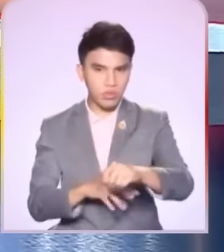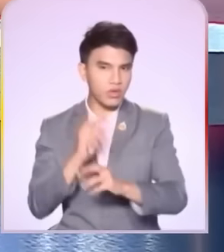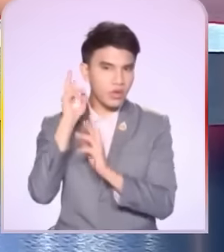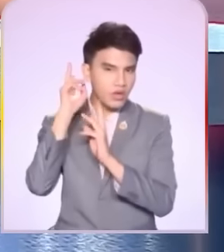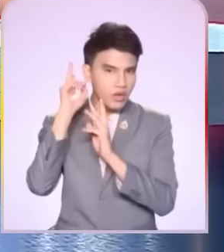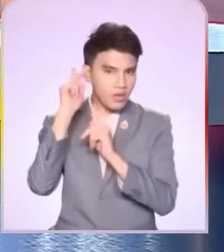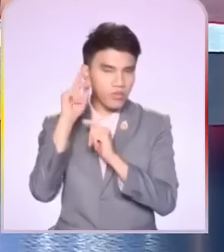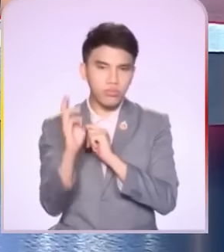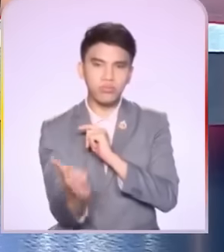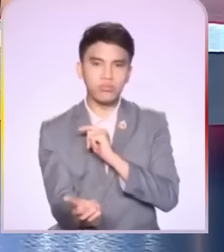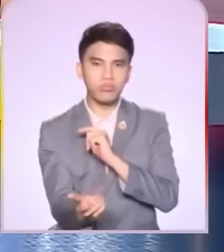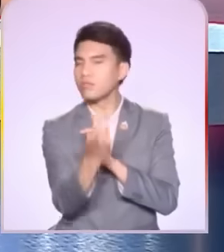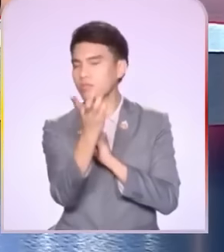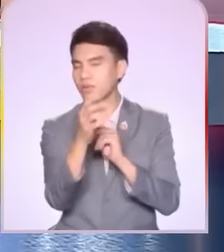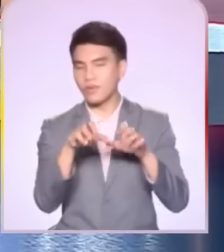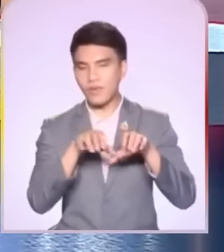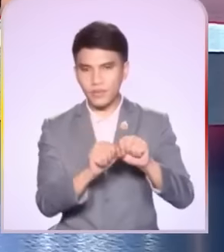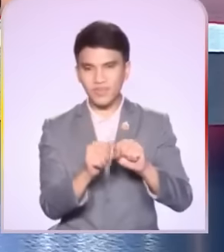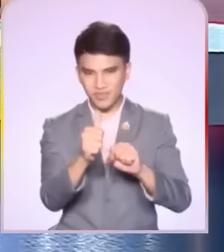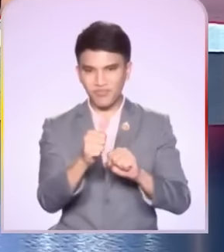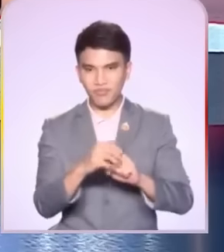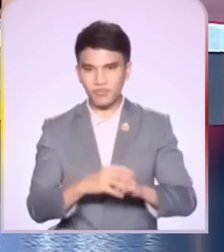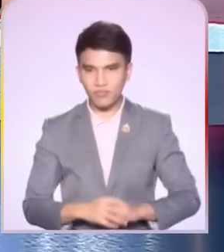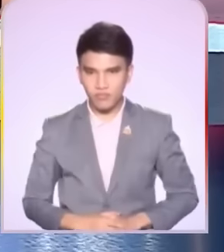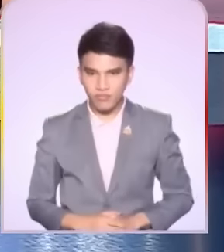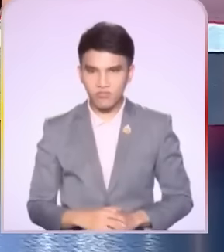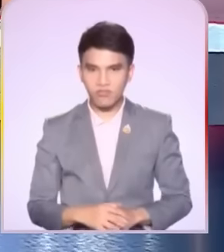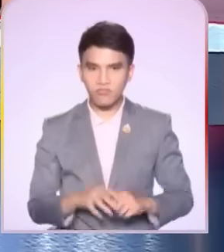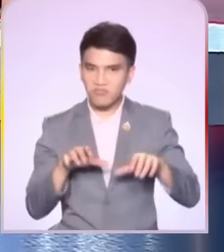แบบนี้แป๊บเดียวโดน ก็โดนรวบ